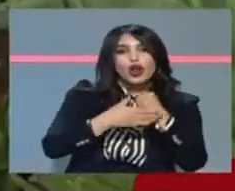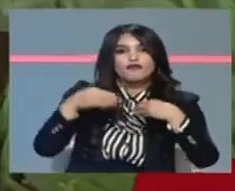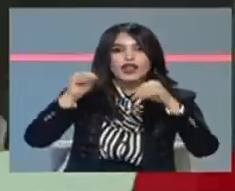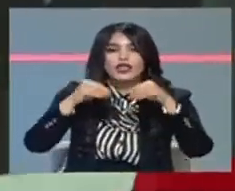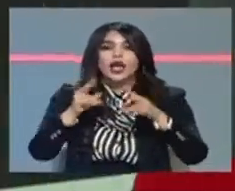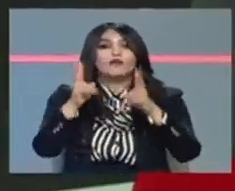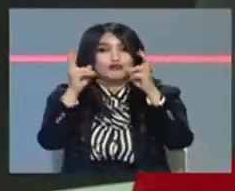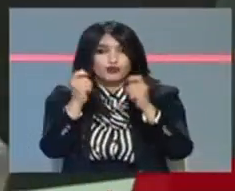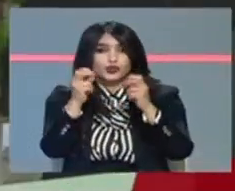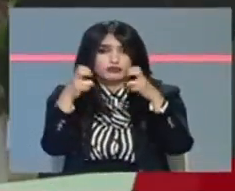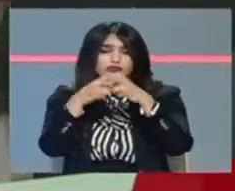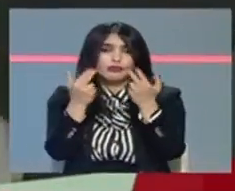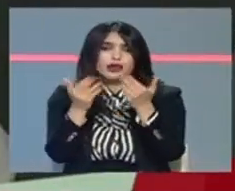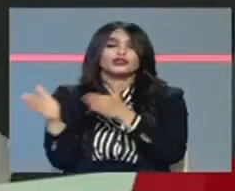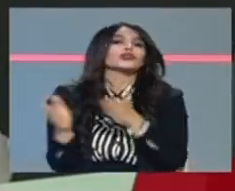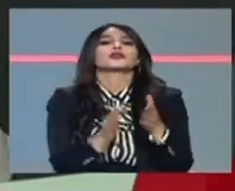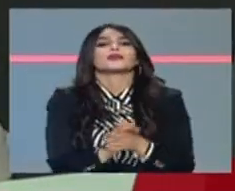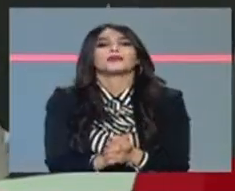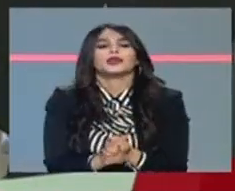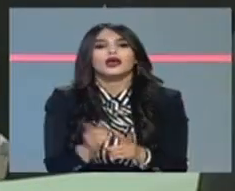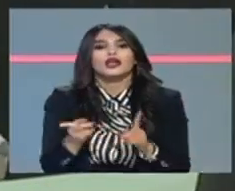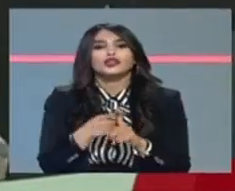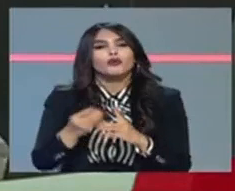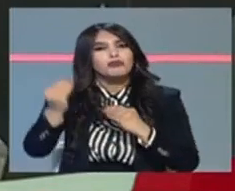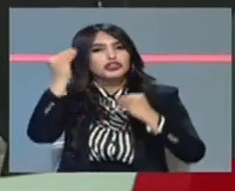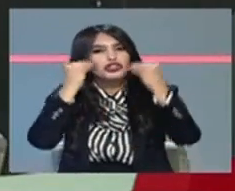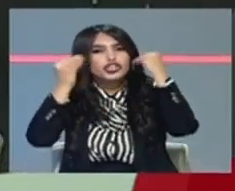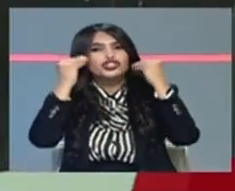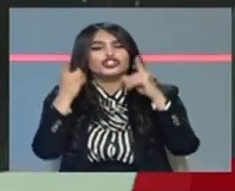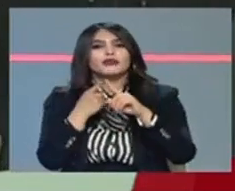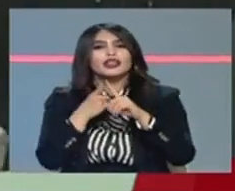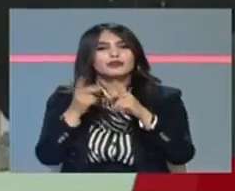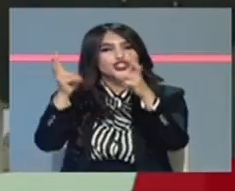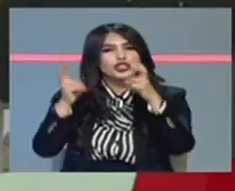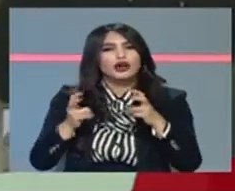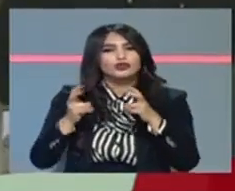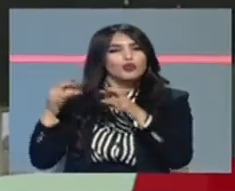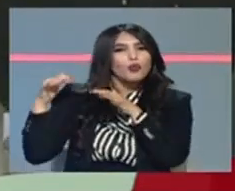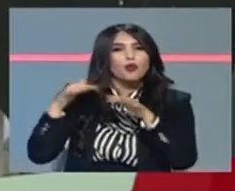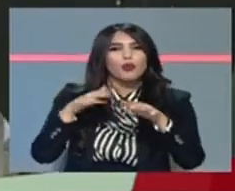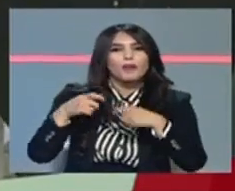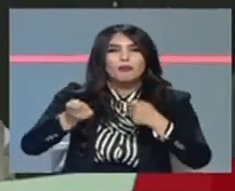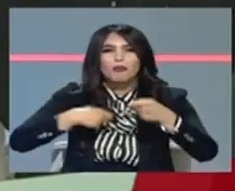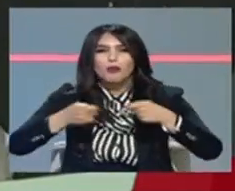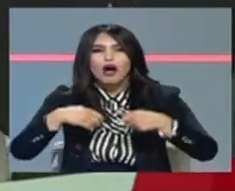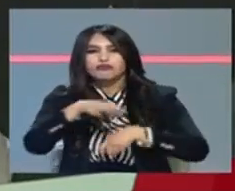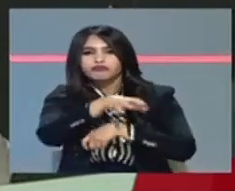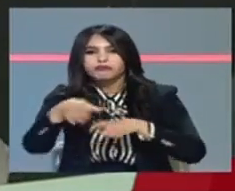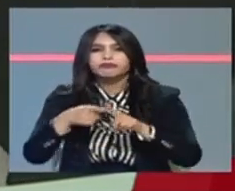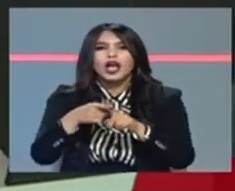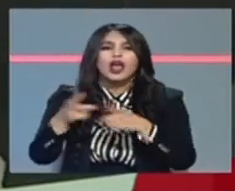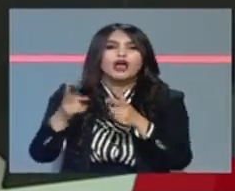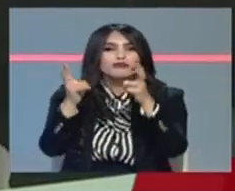تفاضلية. على كل تجربة رائدة في إطار مقاومة الاكتظاظ ومقاومة الانتصاب الفوضوي قامت بها